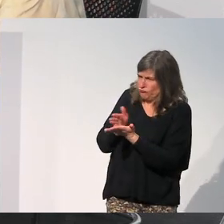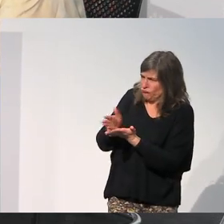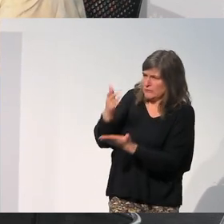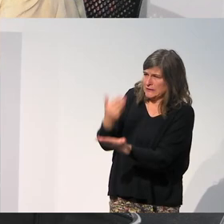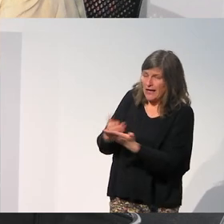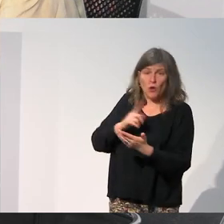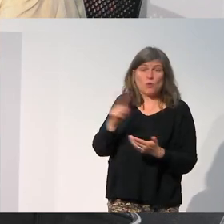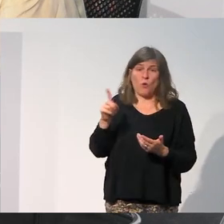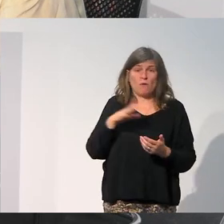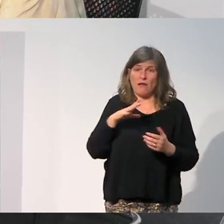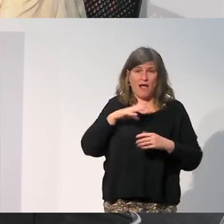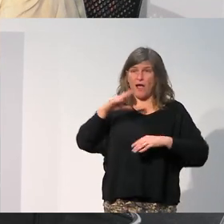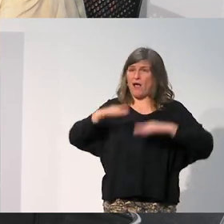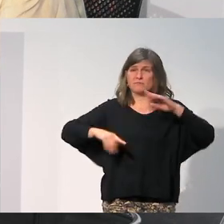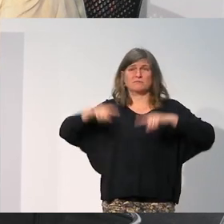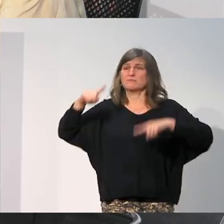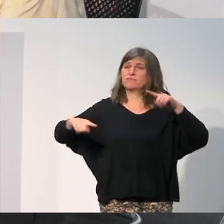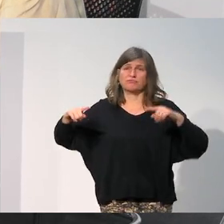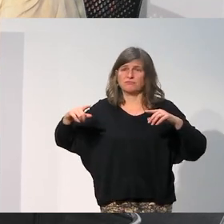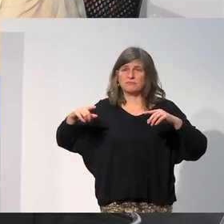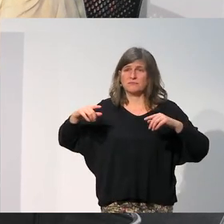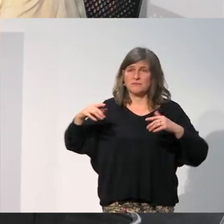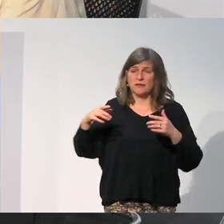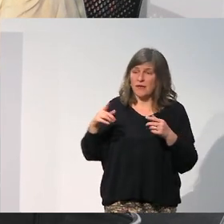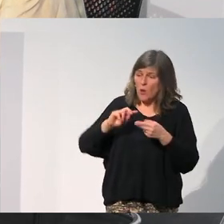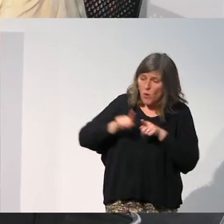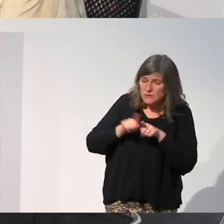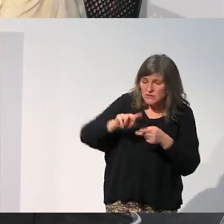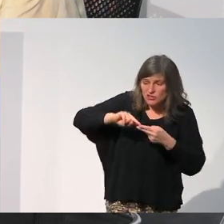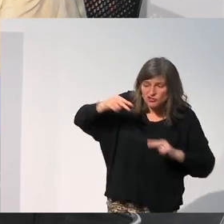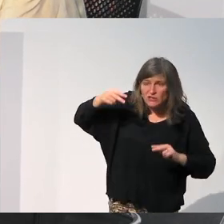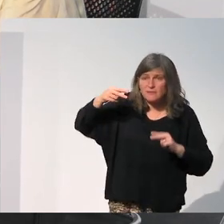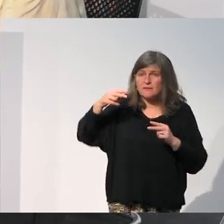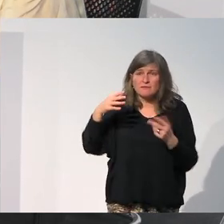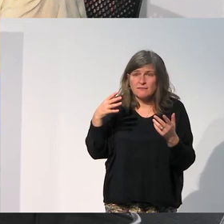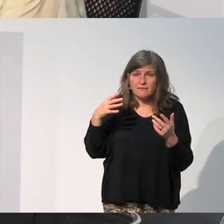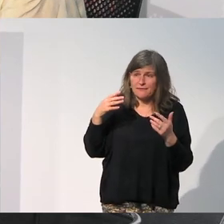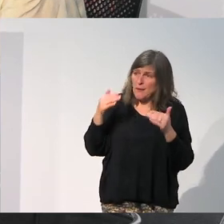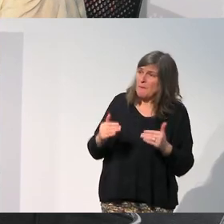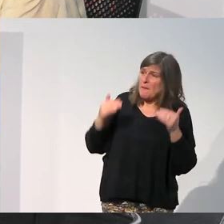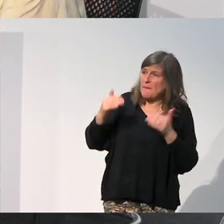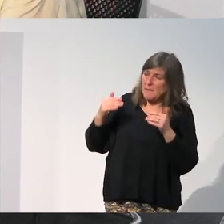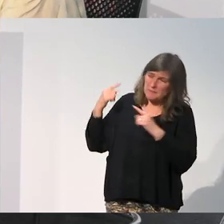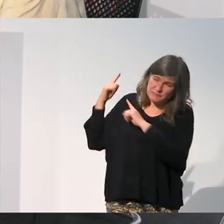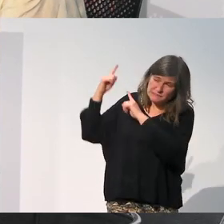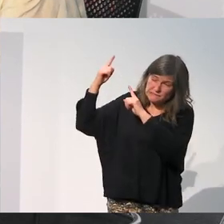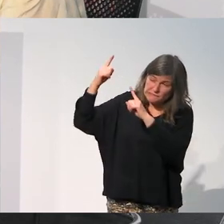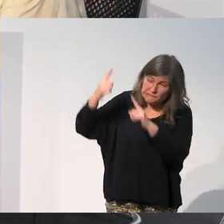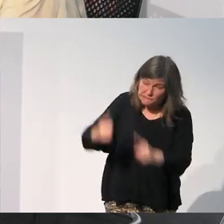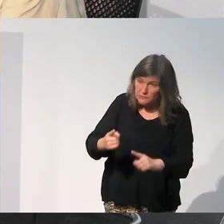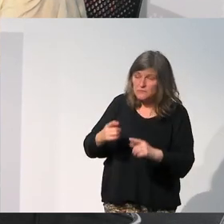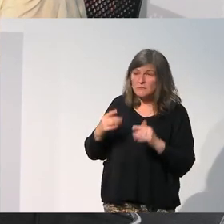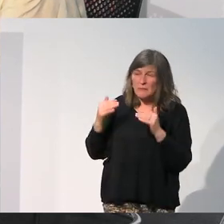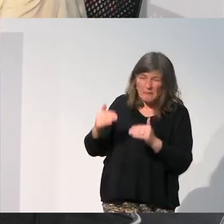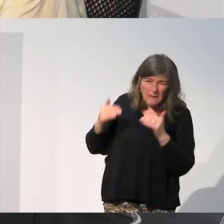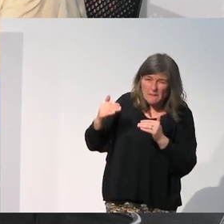et suivant l'environnement, il n'y a pas de prédestination dans les gènes. Il y a des marges qui sont ouvertes. Et c'est s'avancer beaucoup que de dire que